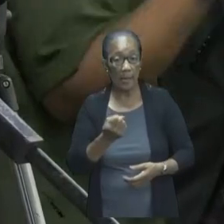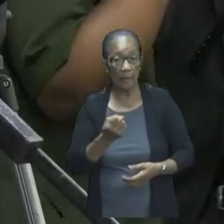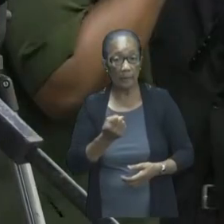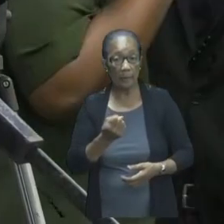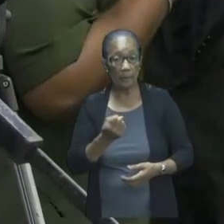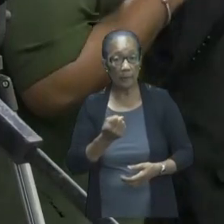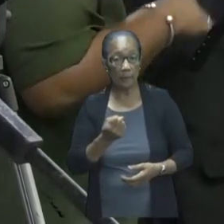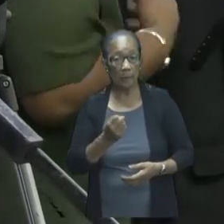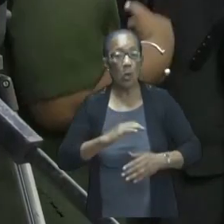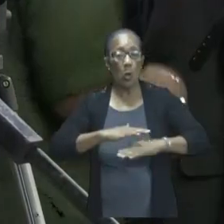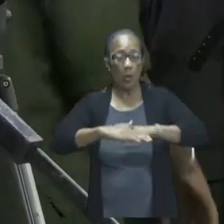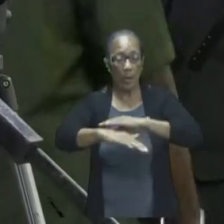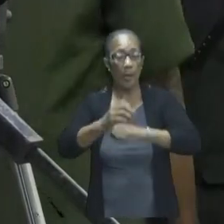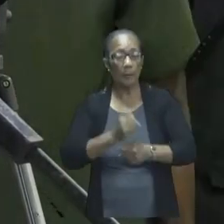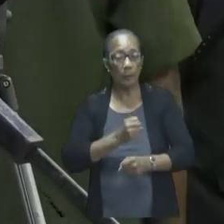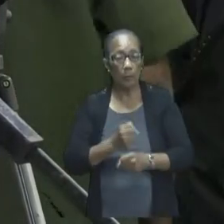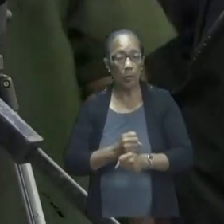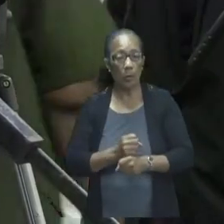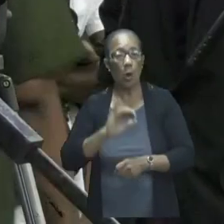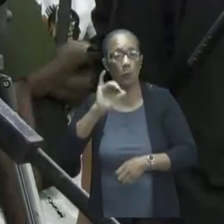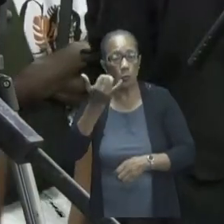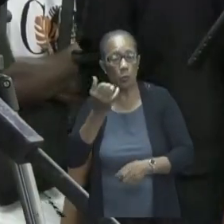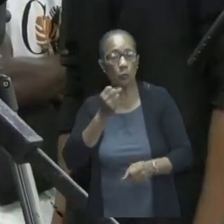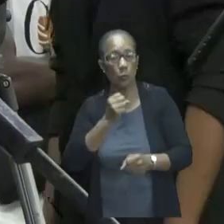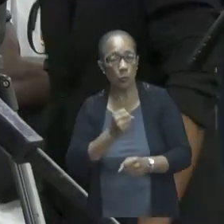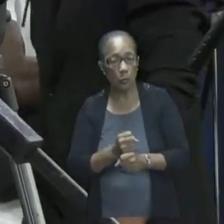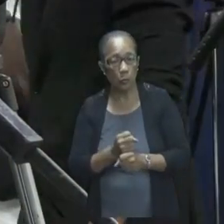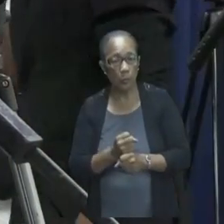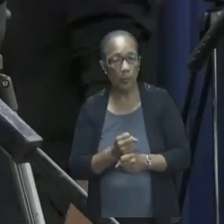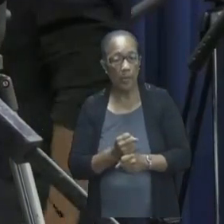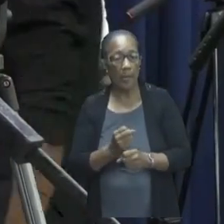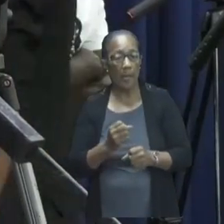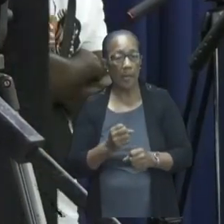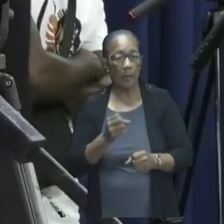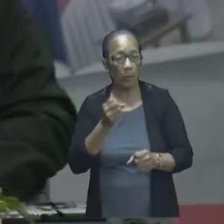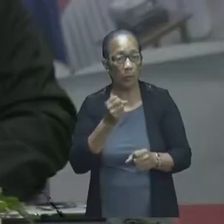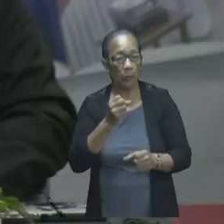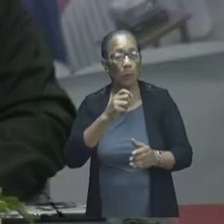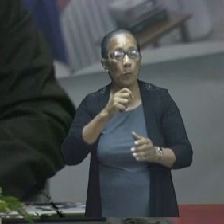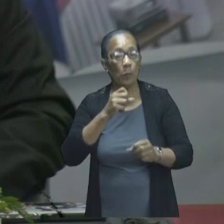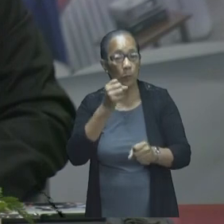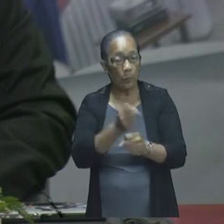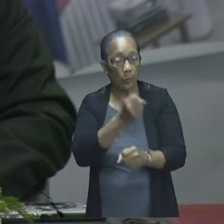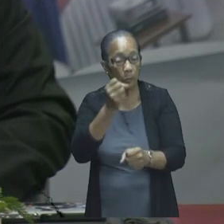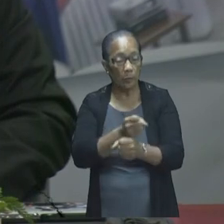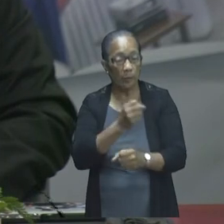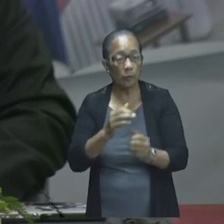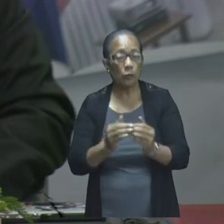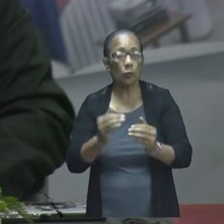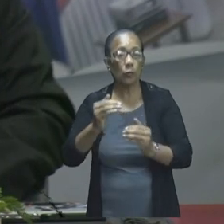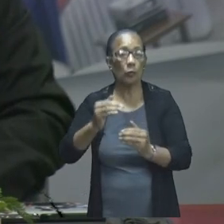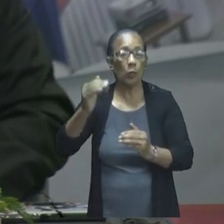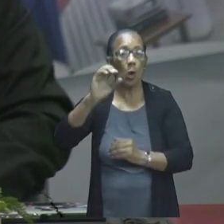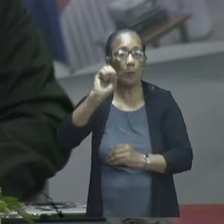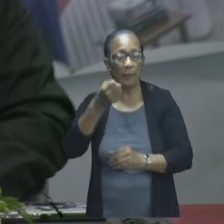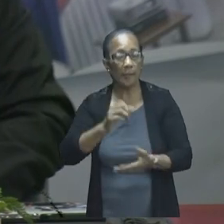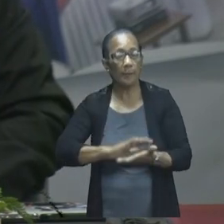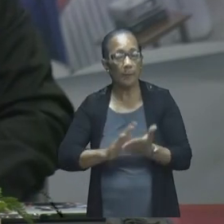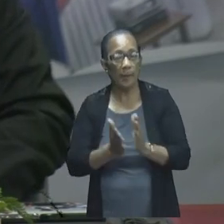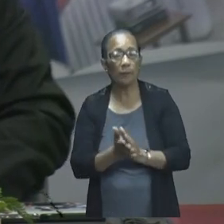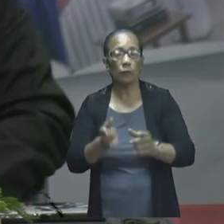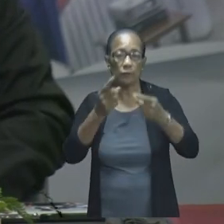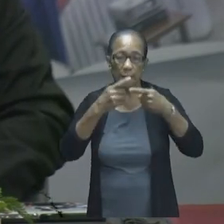toch weer line boot uit te kunnen oefenen en dan we de productie te kunnen verhogen want dit is belangrijk dat ook daar is er een markt voor een